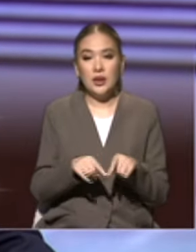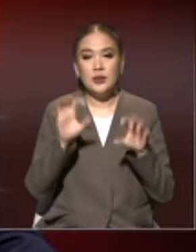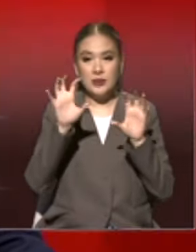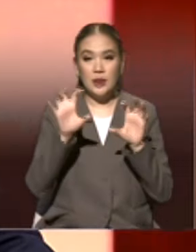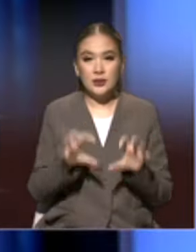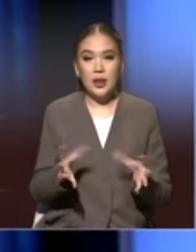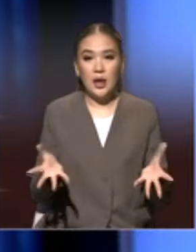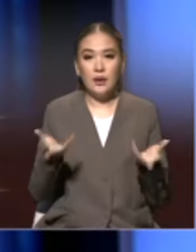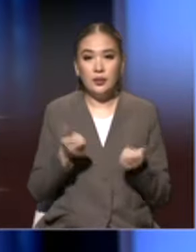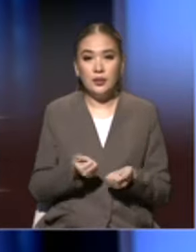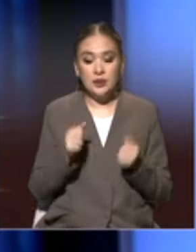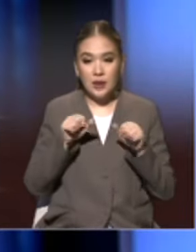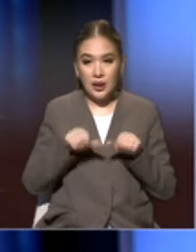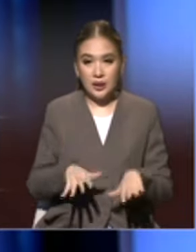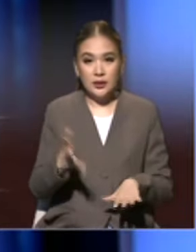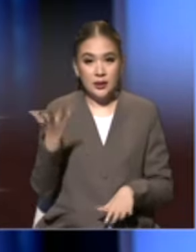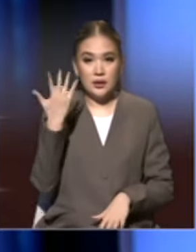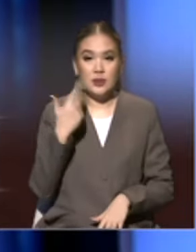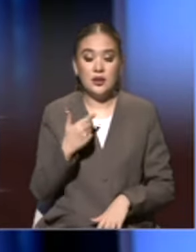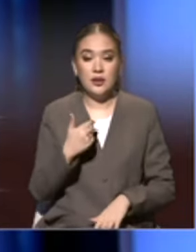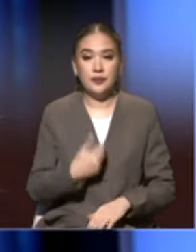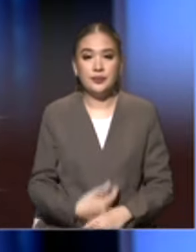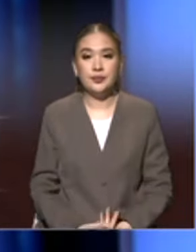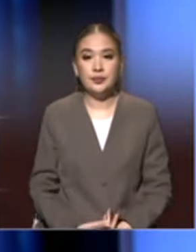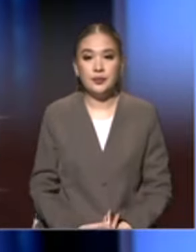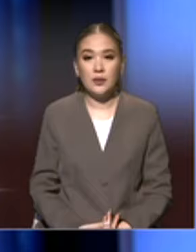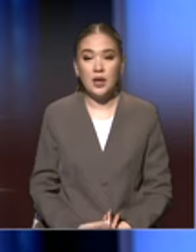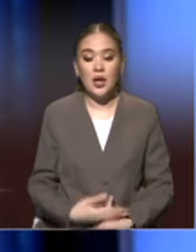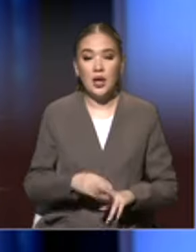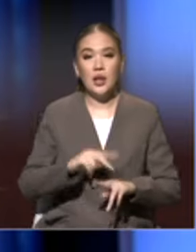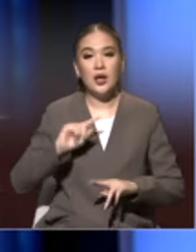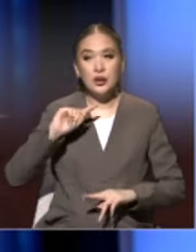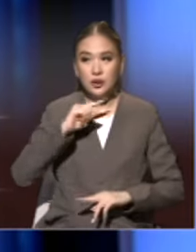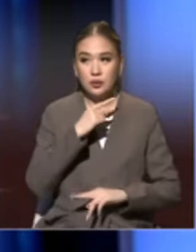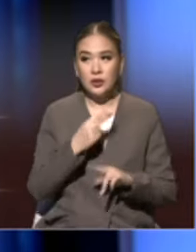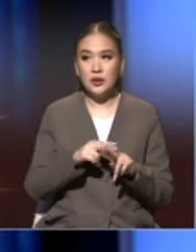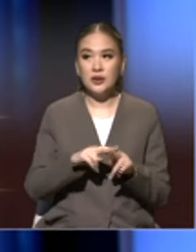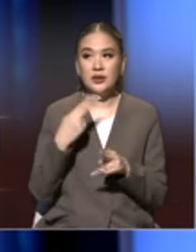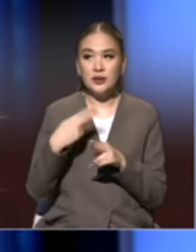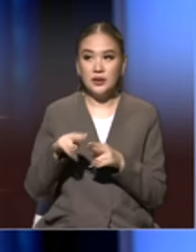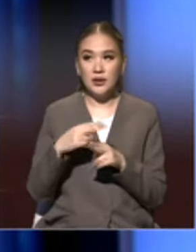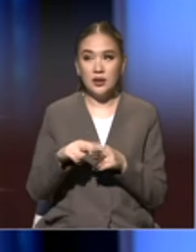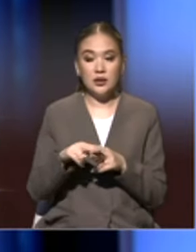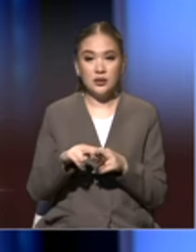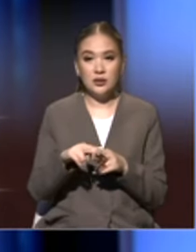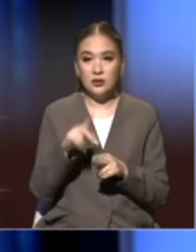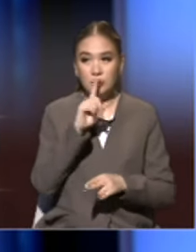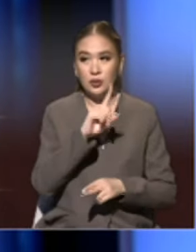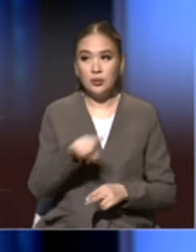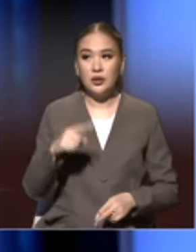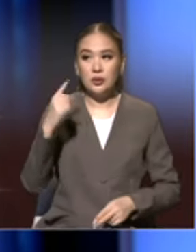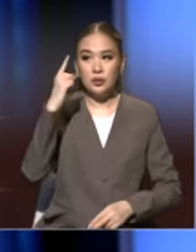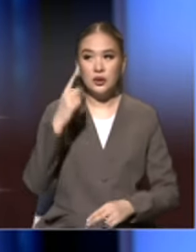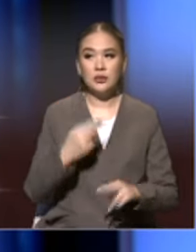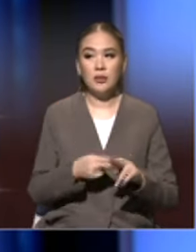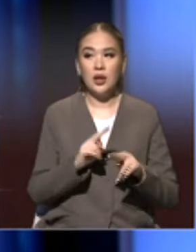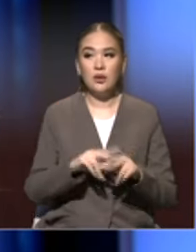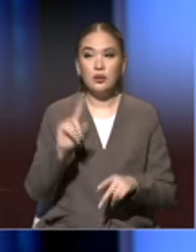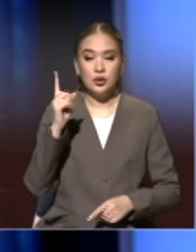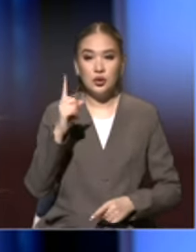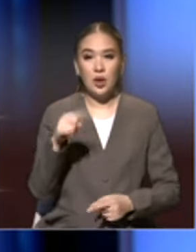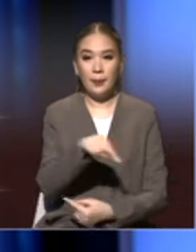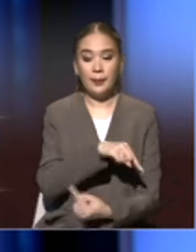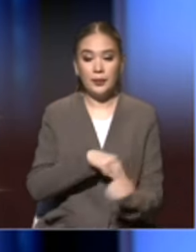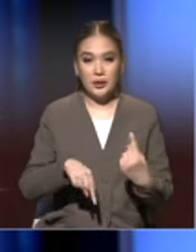заңдар қабылданған кезде ол анау біздің экономикаға зиян тимей ма деп ойлайсыз ба негізі? Өйткені отандық мысалы